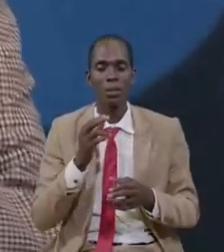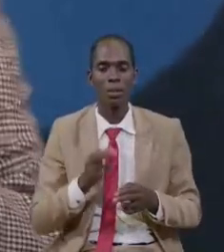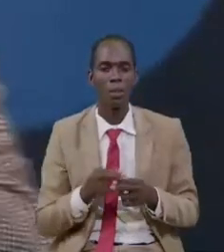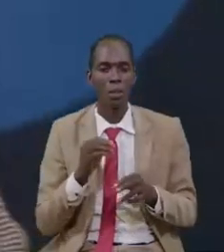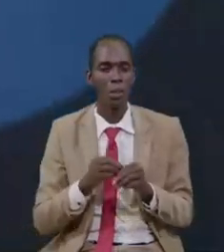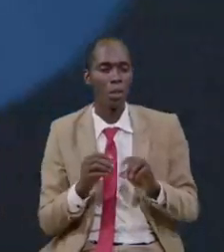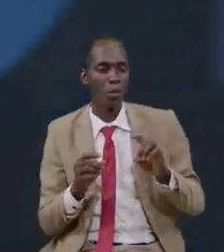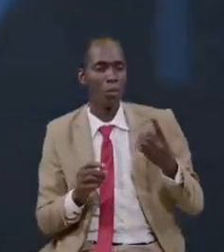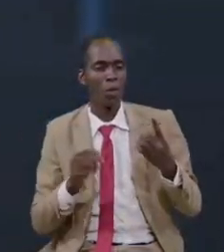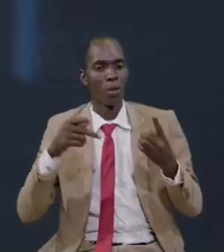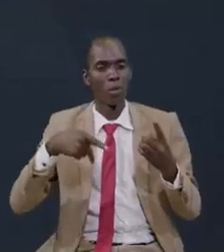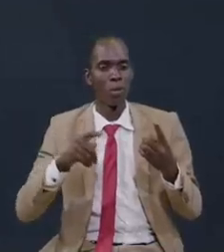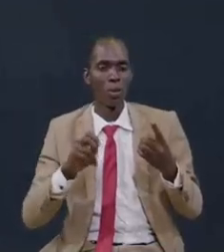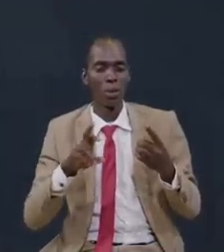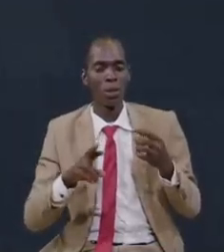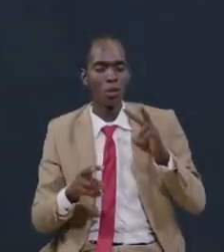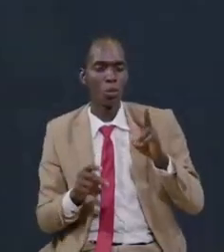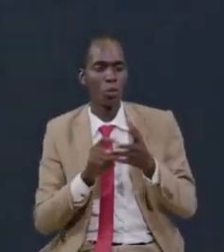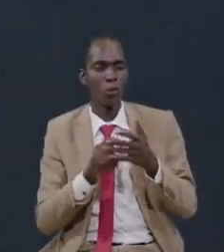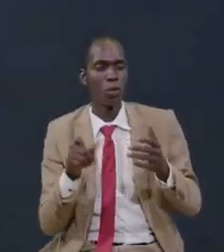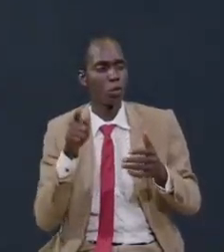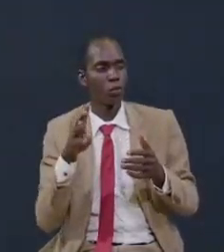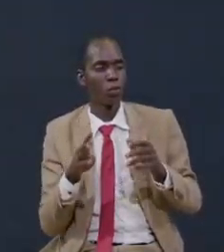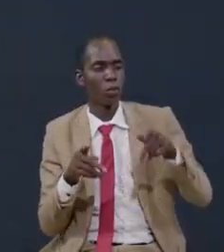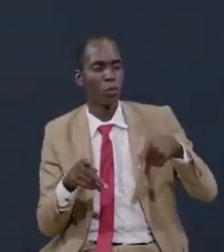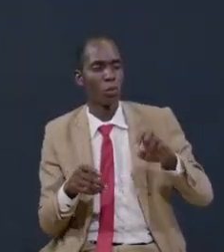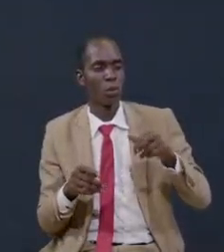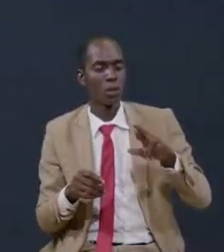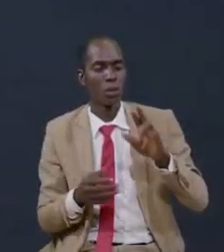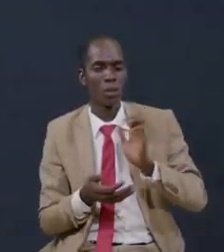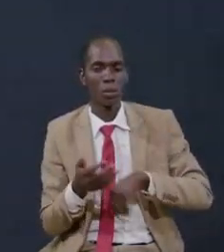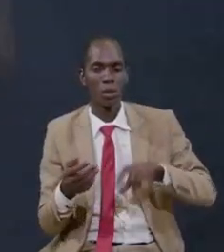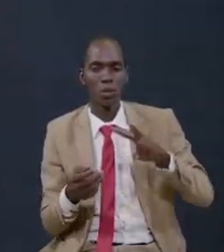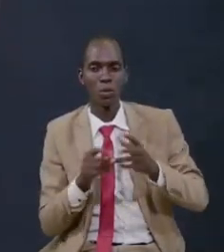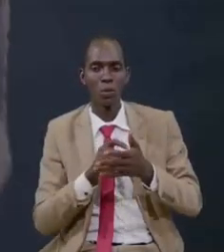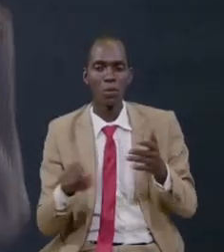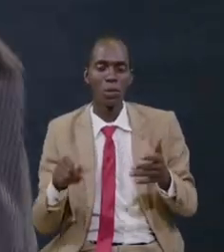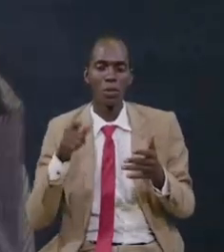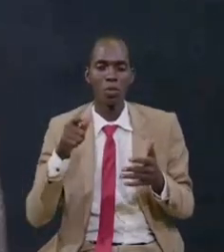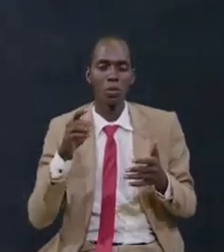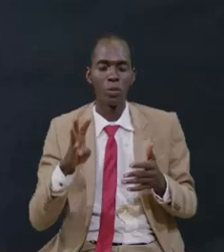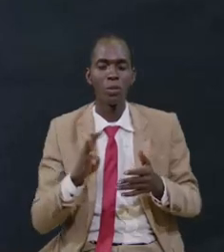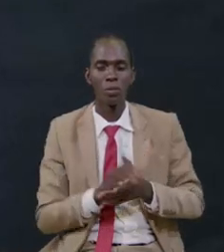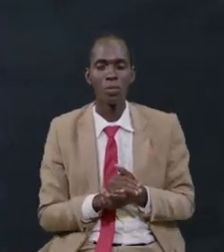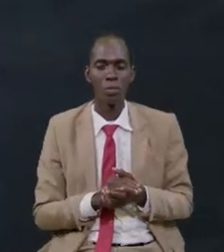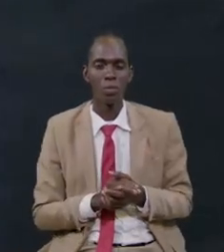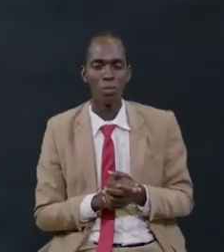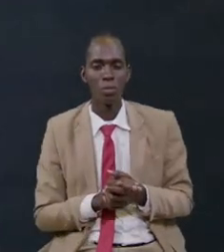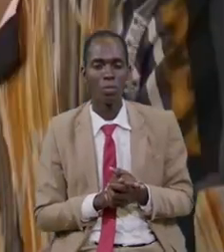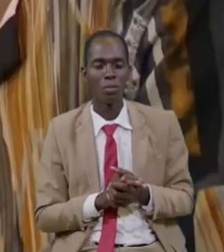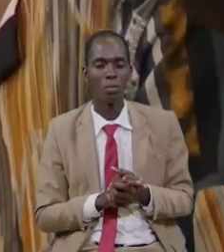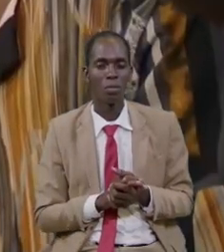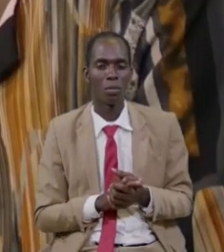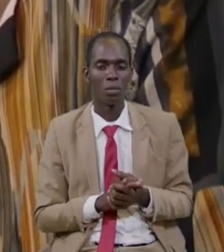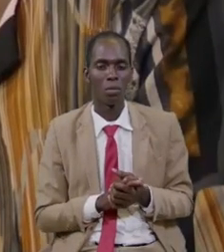En 1 Pierre 2, 24. 1 Pierre, chapitre 2, verset 24.